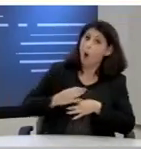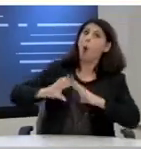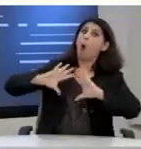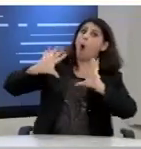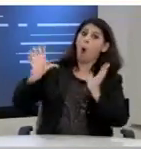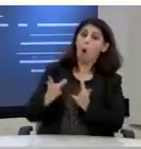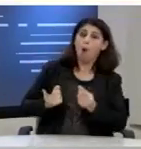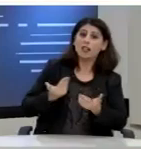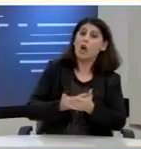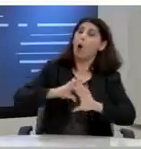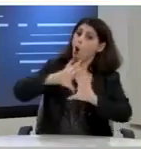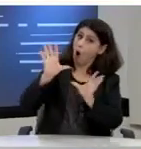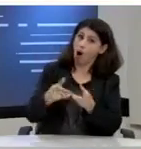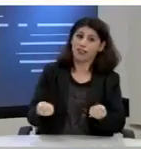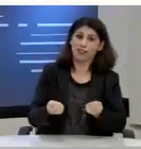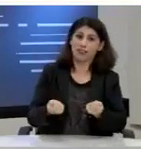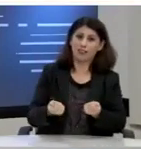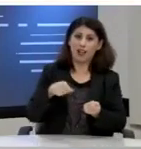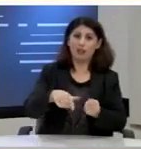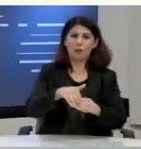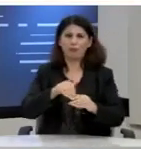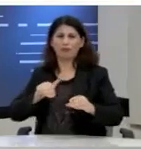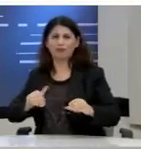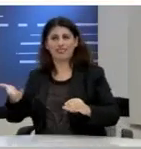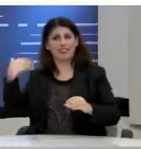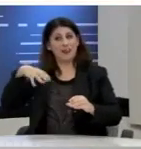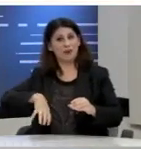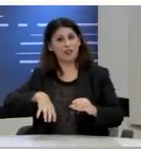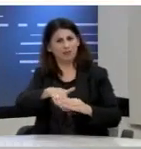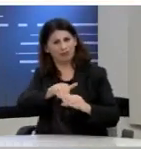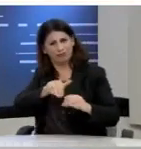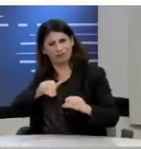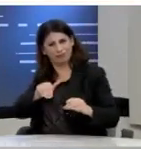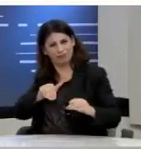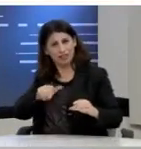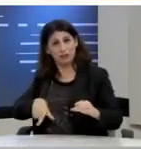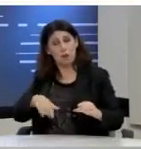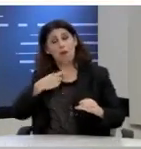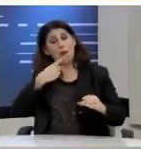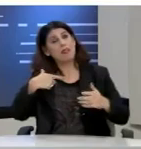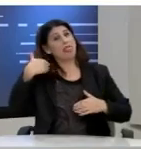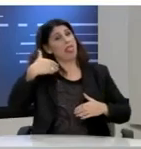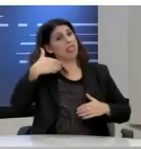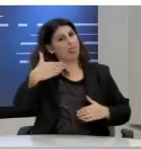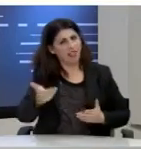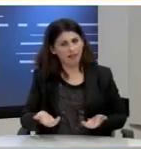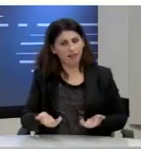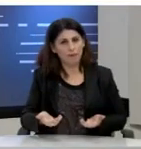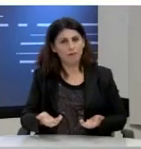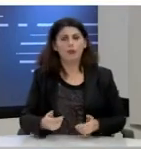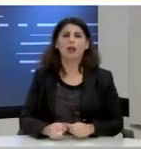ζητάγατε και όλα τα κάνατε, αυτά που αποσένατε εκείνη την εποχή? Και επιπλέον, πήγαμε